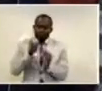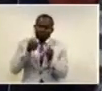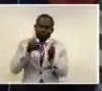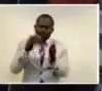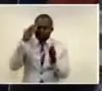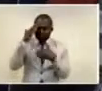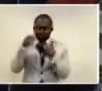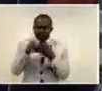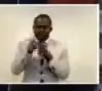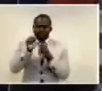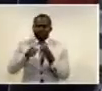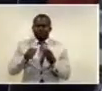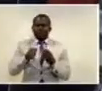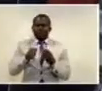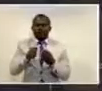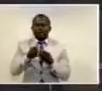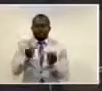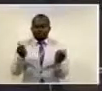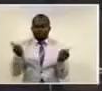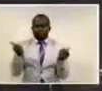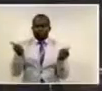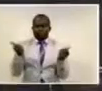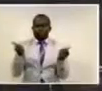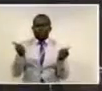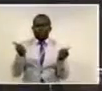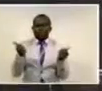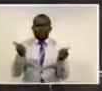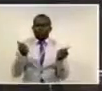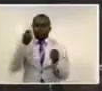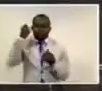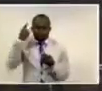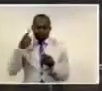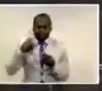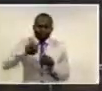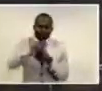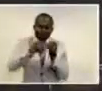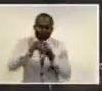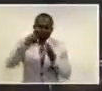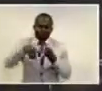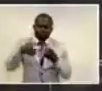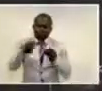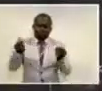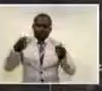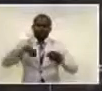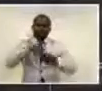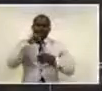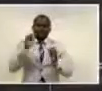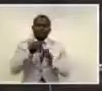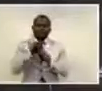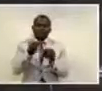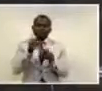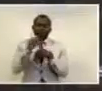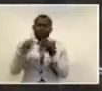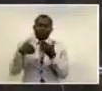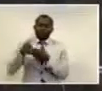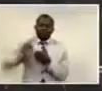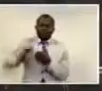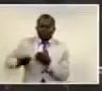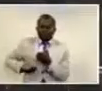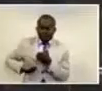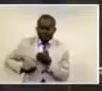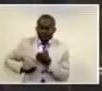kugira ngo umuntu. Nibyo rero n'ubundi ni mwamukwiye kubikemura. Njye ntabwo nabikemura ibyo byose